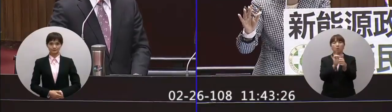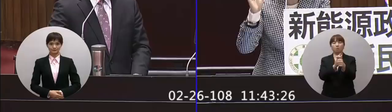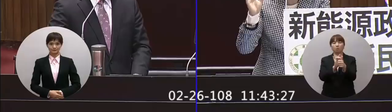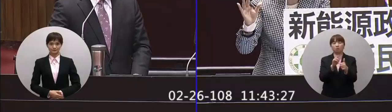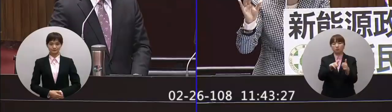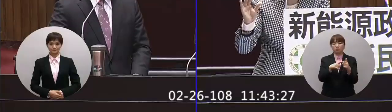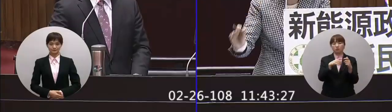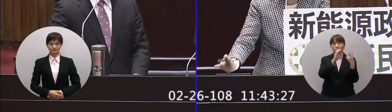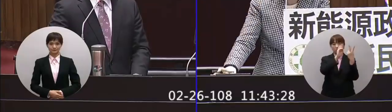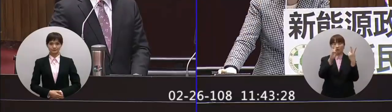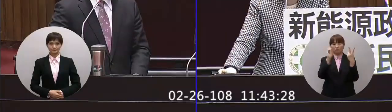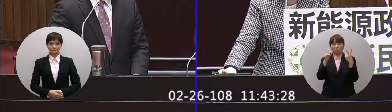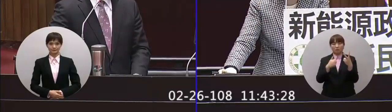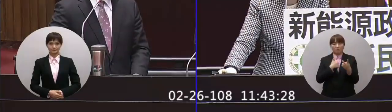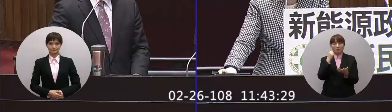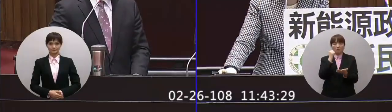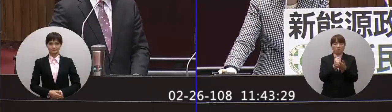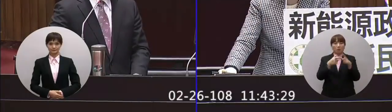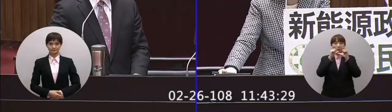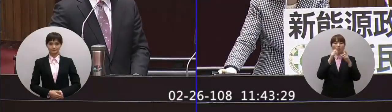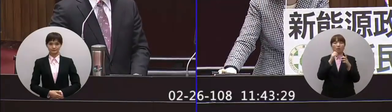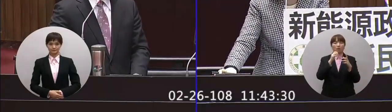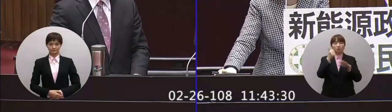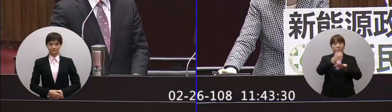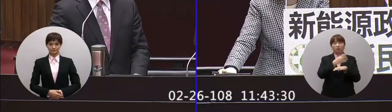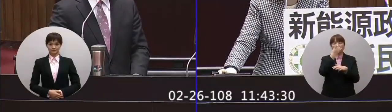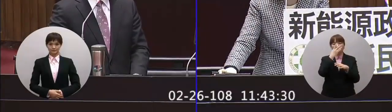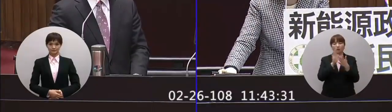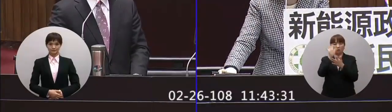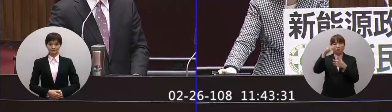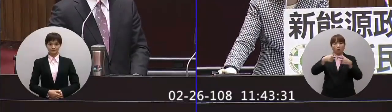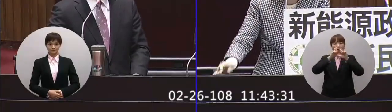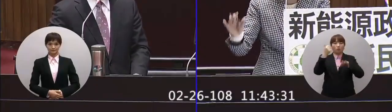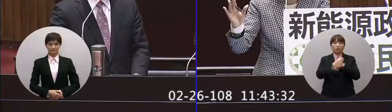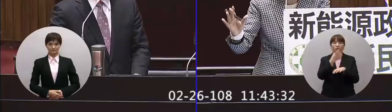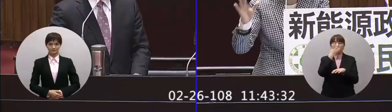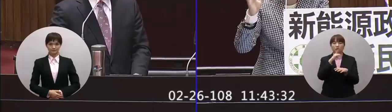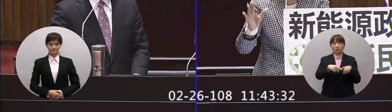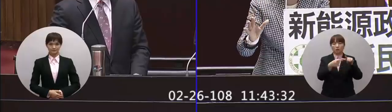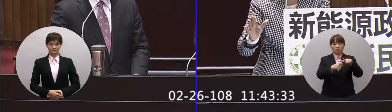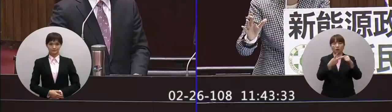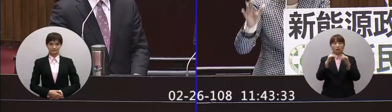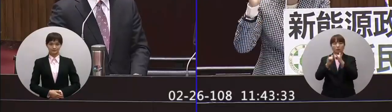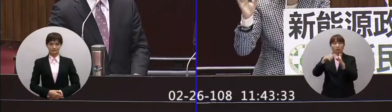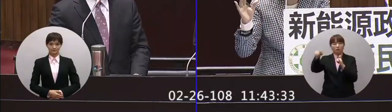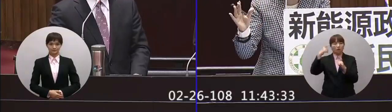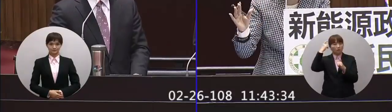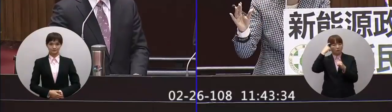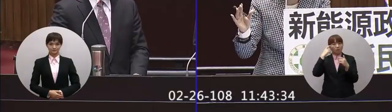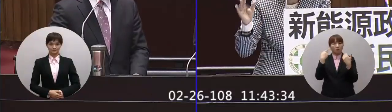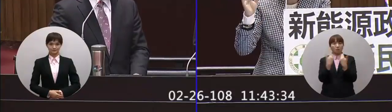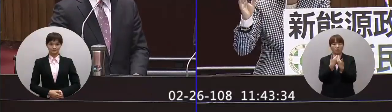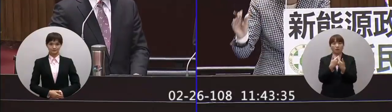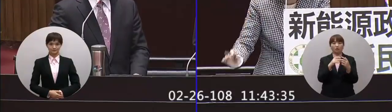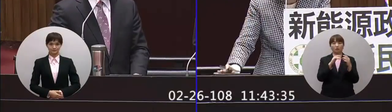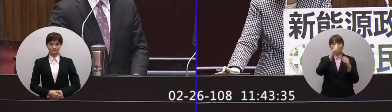认为民进党不止2020得不到执政权，未来也很难重返执政，因为公然跟民意作对的这样的执政